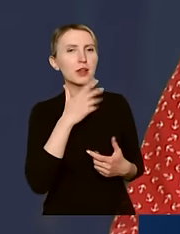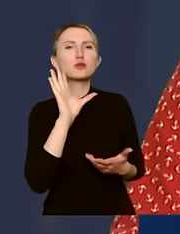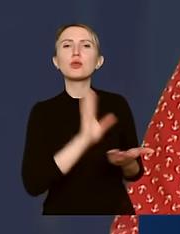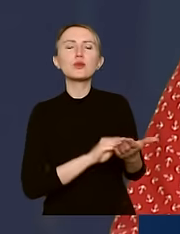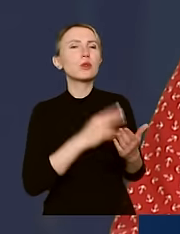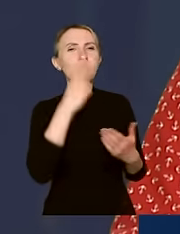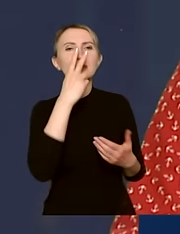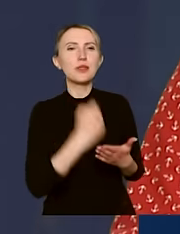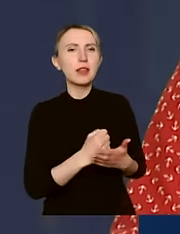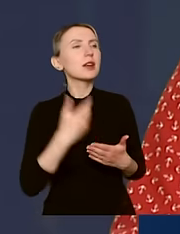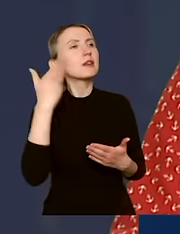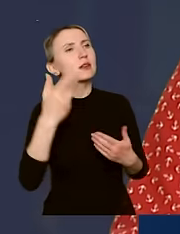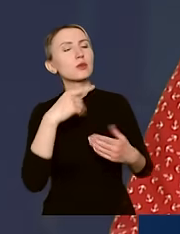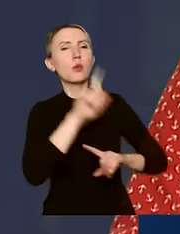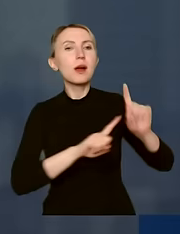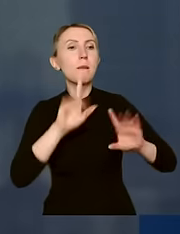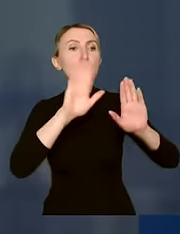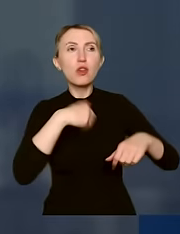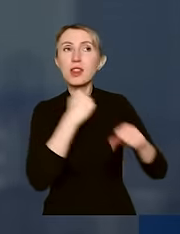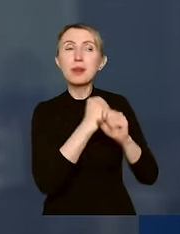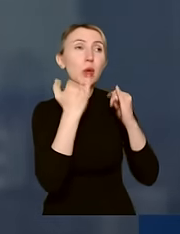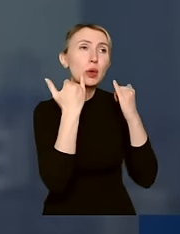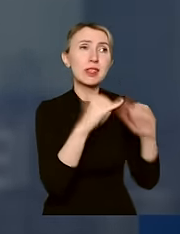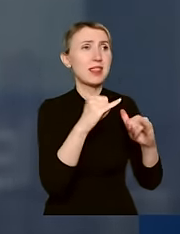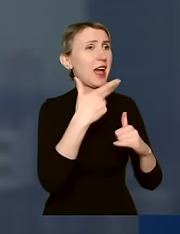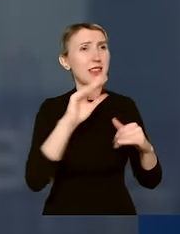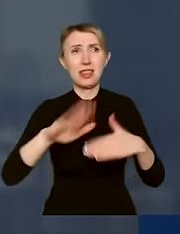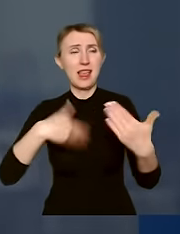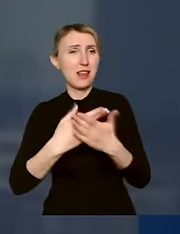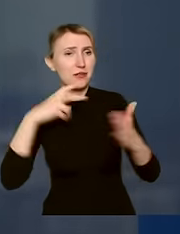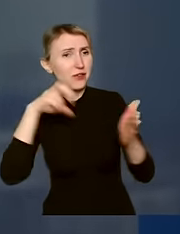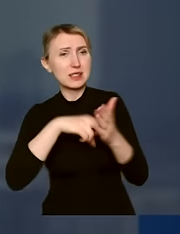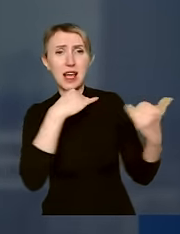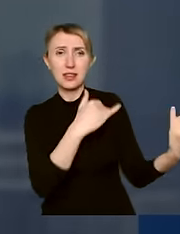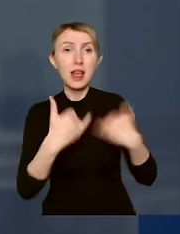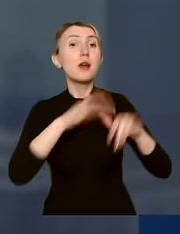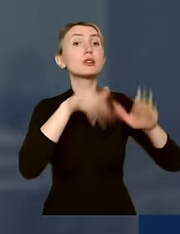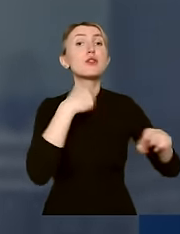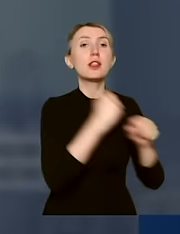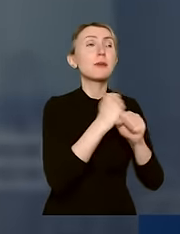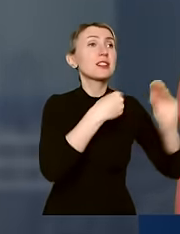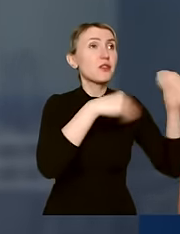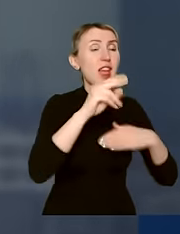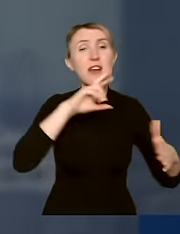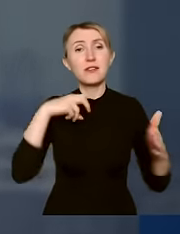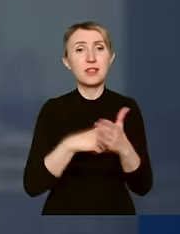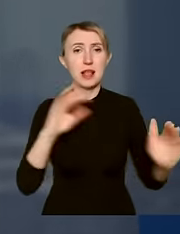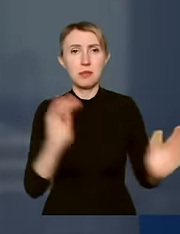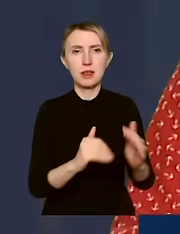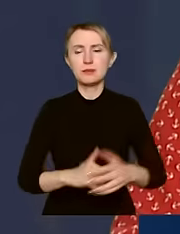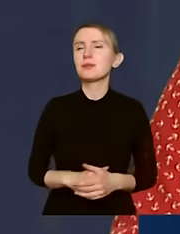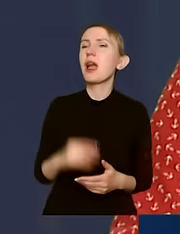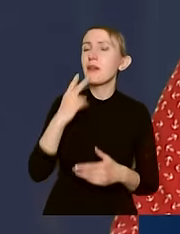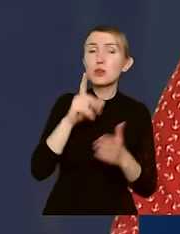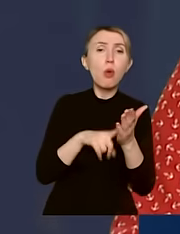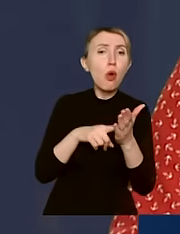świadek tłumaczy, że pozwolenia na pracę to jest co innego niż wydanie wizy i że o wiele więcej było pozwoleń na pracę niż wiz. No w każdym razie że nawet to